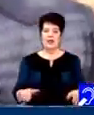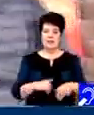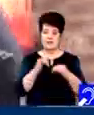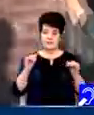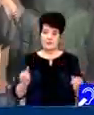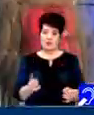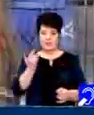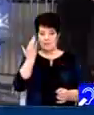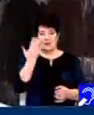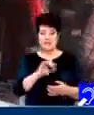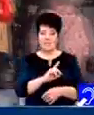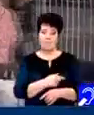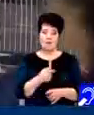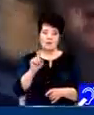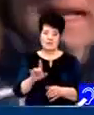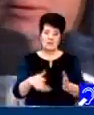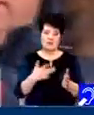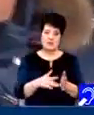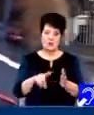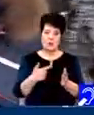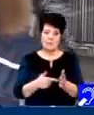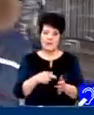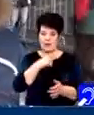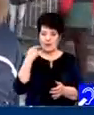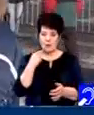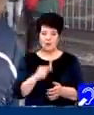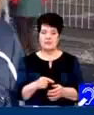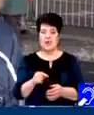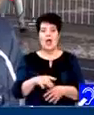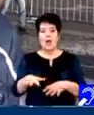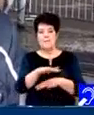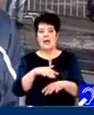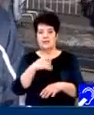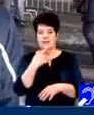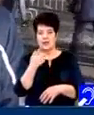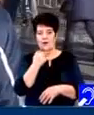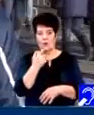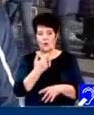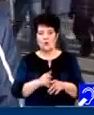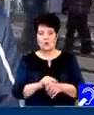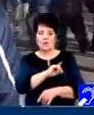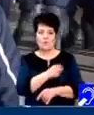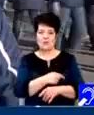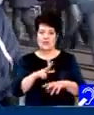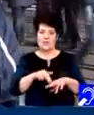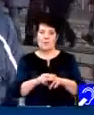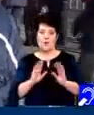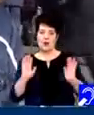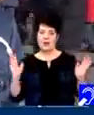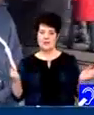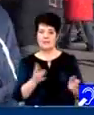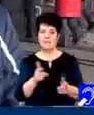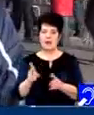Desfășurare impresionantă de forțe aici, în centrul capitalei ruse. Piața Roșie practic este înconjurată de forțele de poliție. Totul